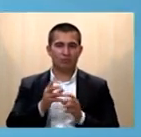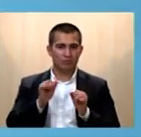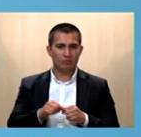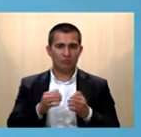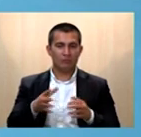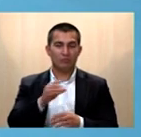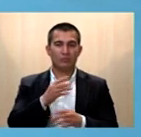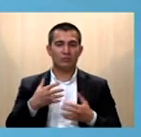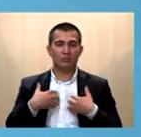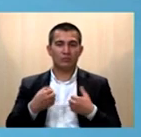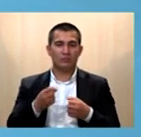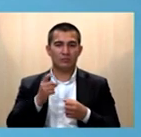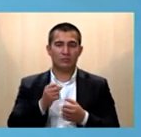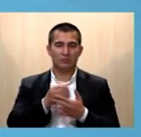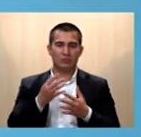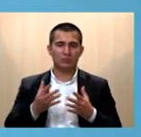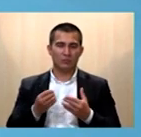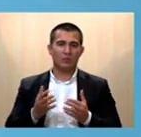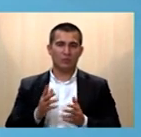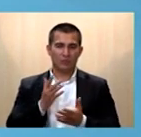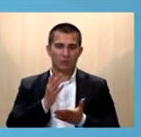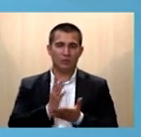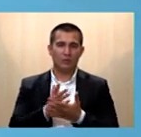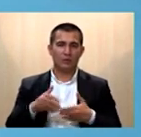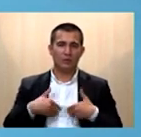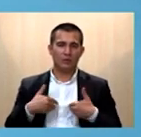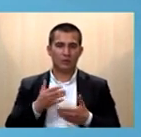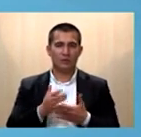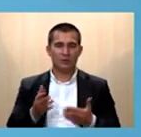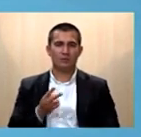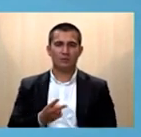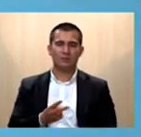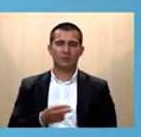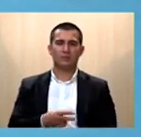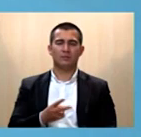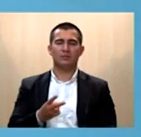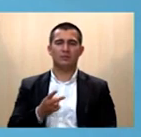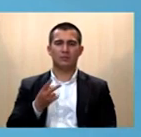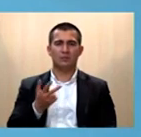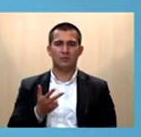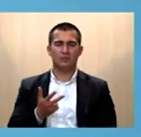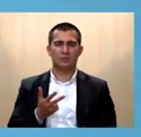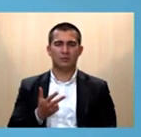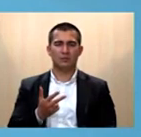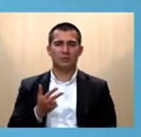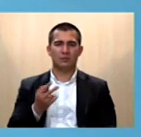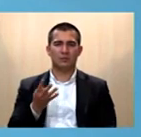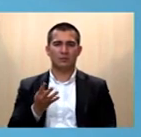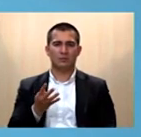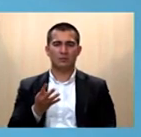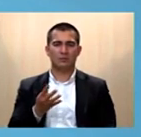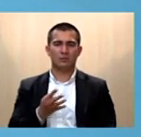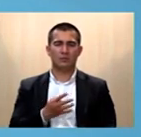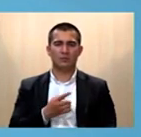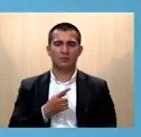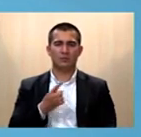deb hisoblaymiz. Endi bel sohamizga o'tamiz. Aziz o'quvchilar, 1 2 3